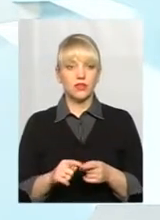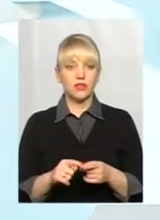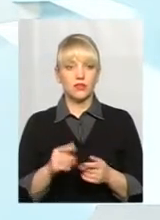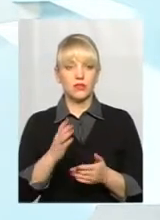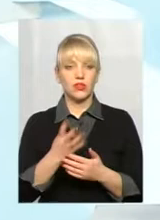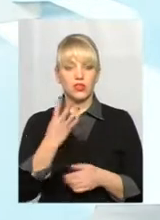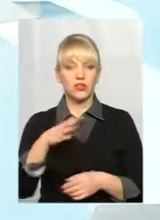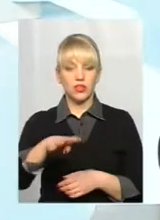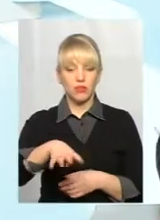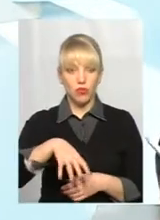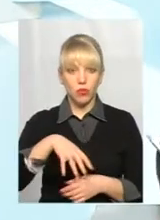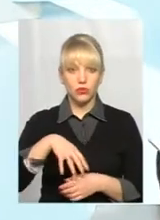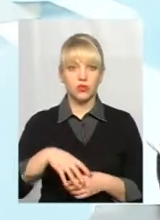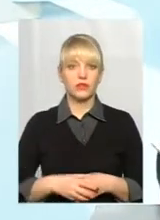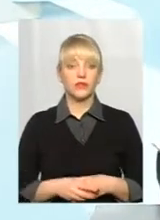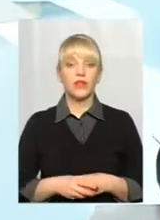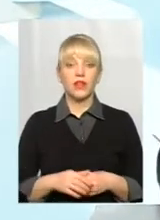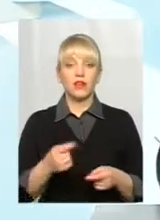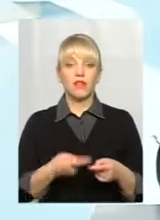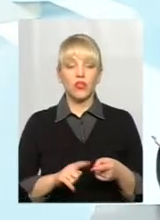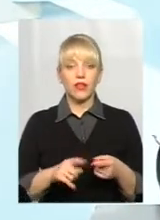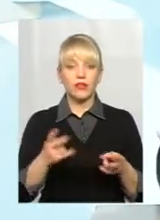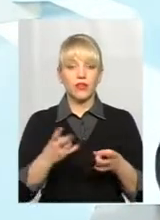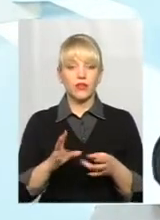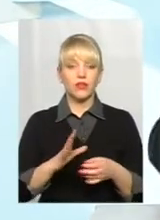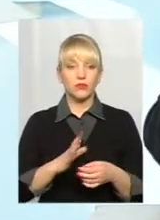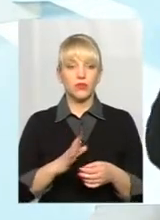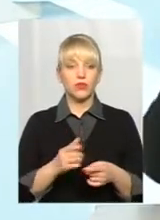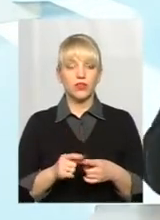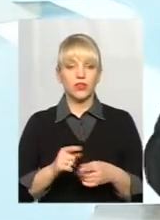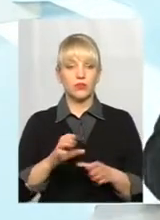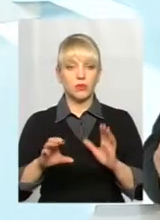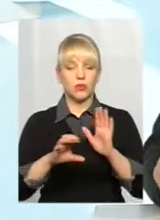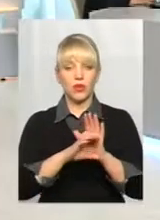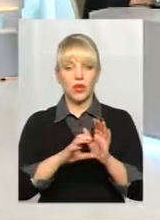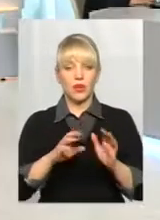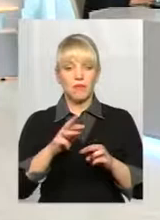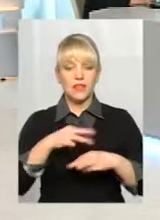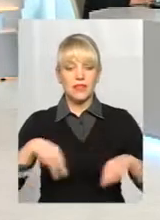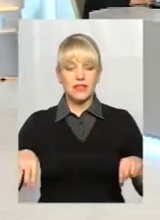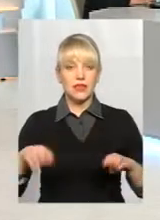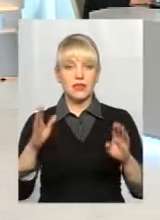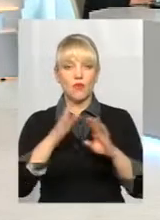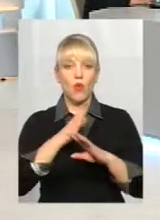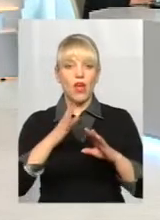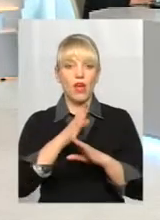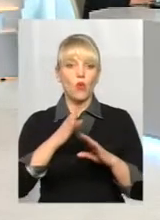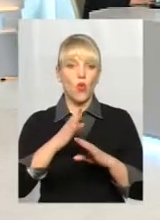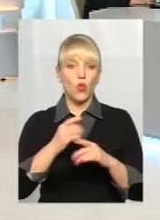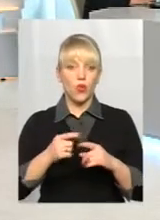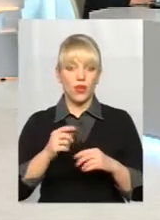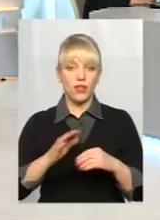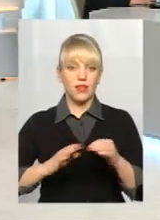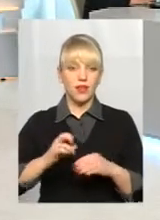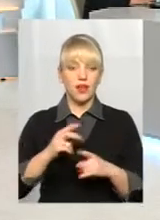полоси. Значить, вона має вже бути в переліку Міністерства екології, я не знайшов. Можливо, я погано шукав, бо я лише вчора